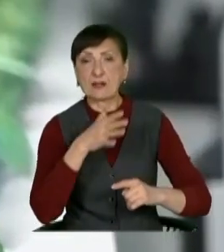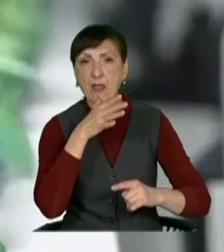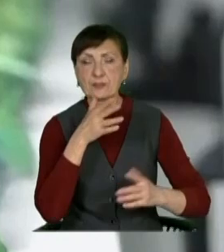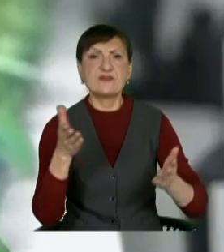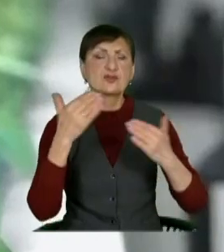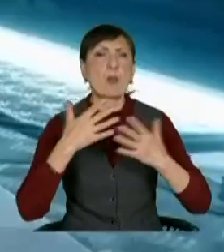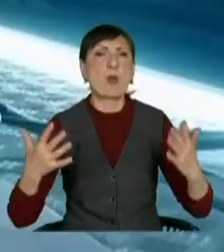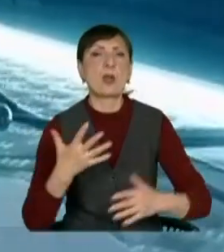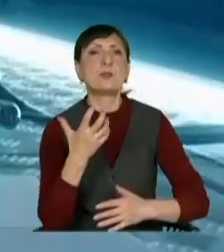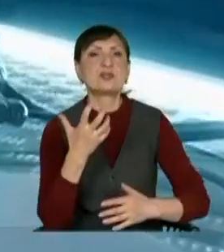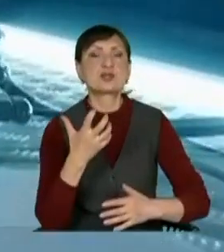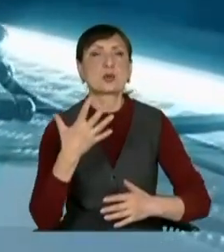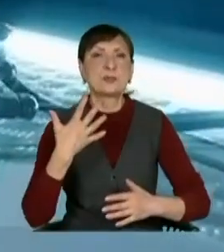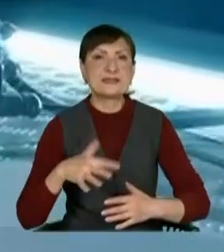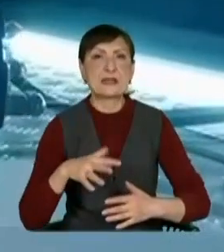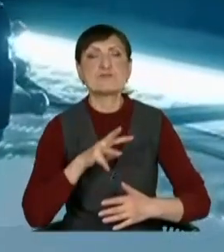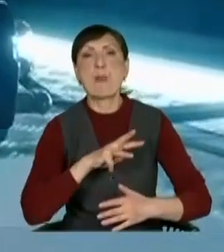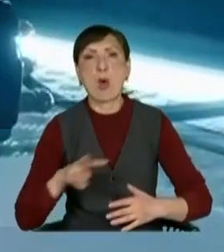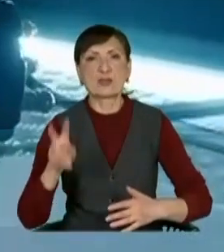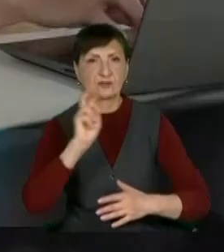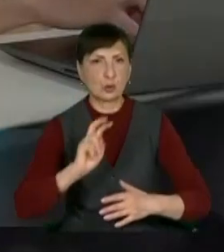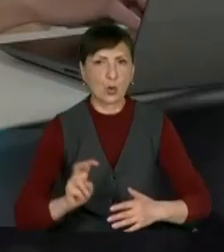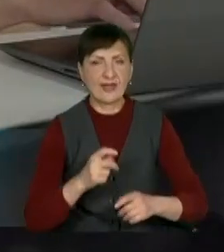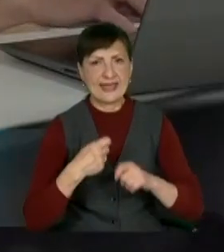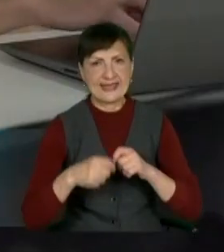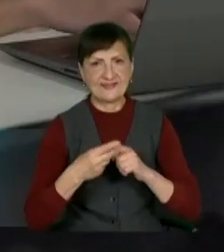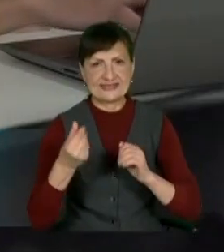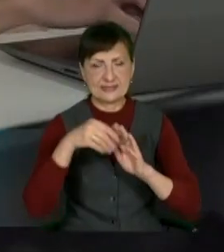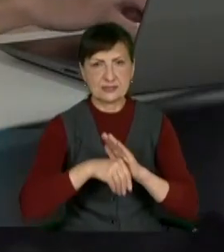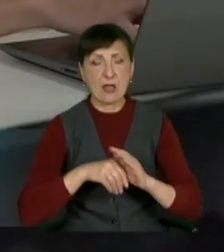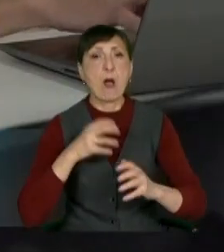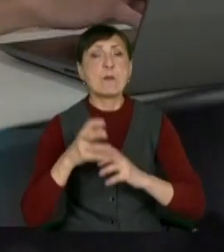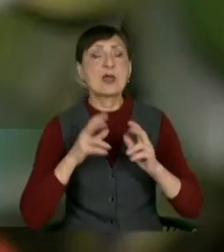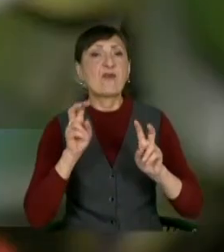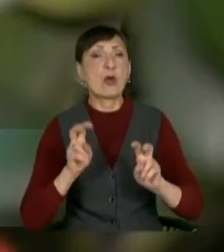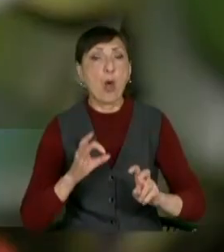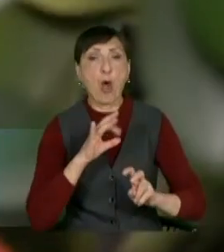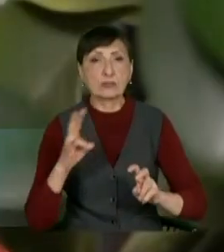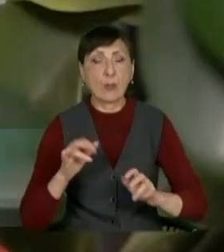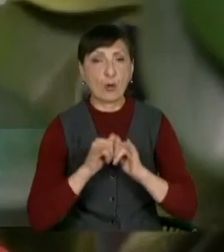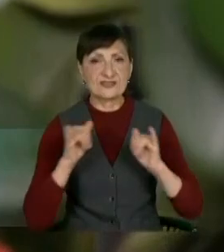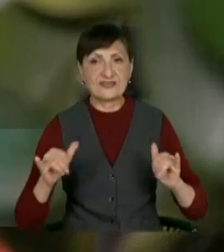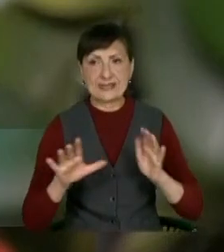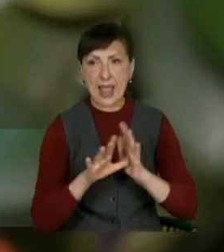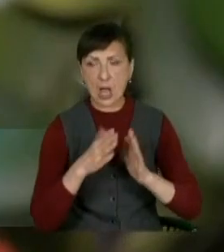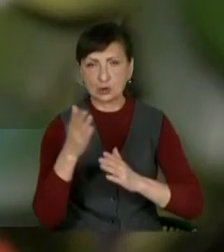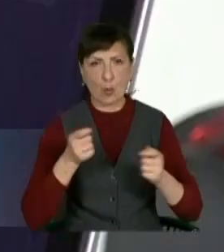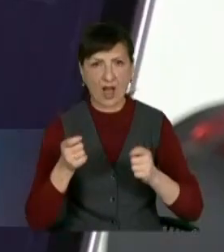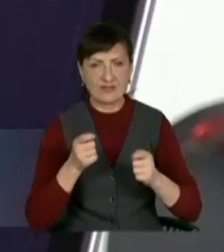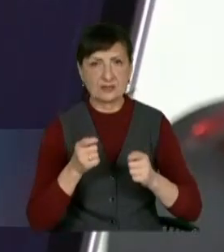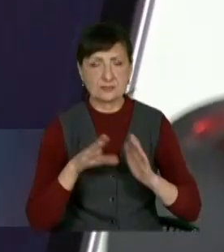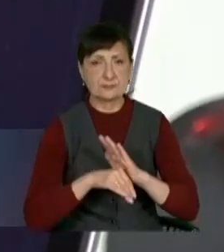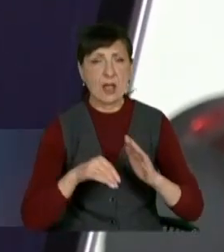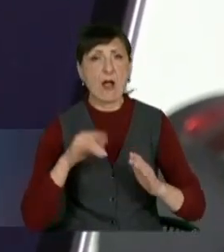лет привлечено более 550 миллионов долларов инвестиций. А в мировом рейтинге ООН по развитию электронного